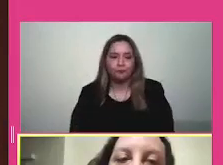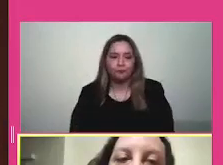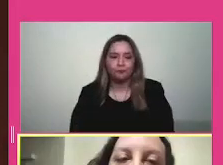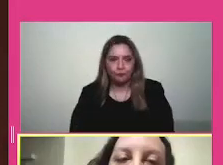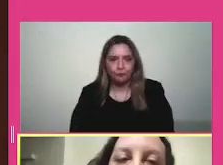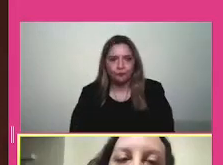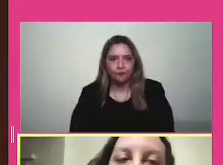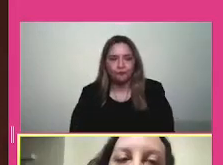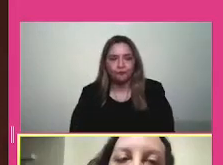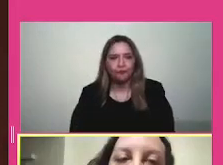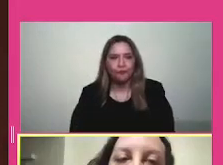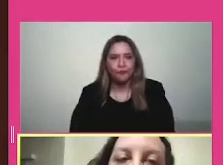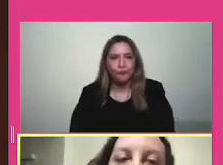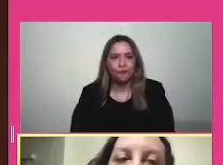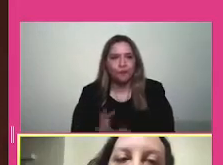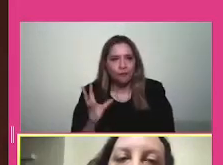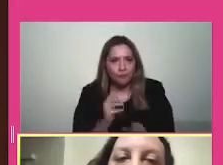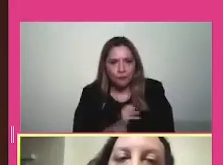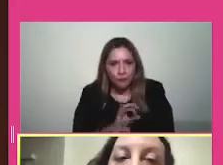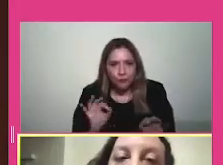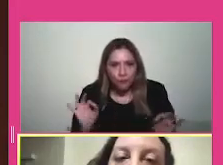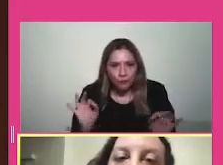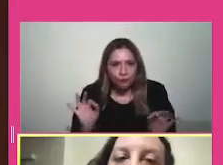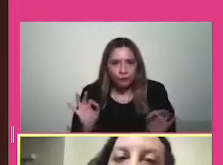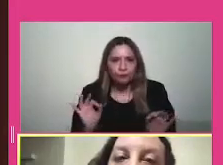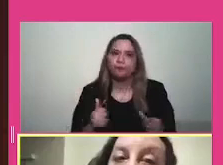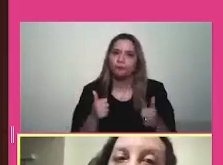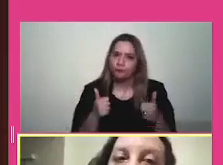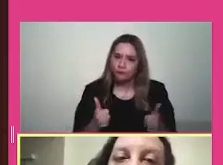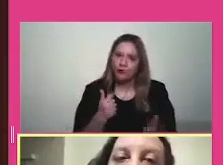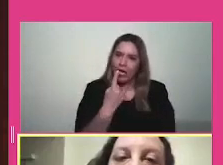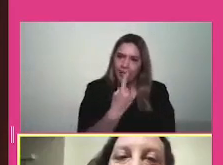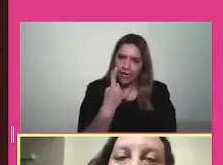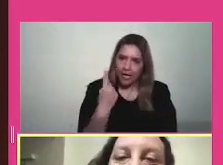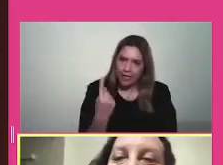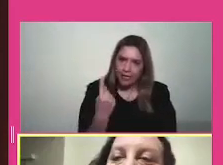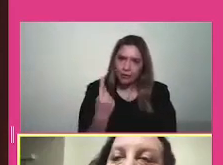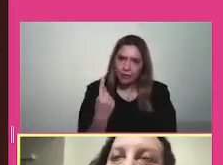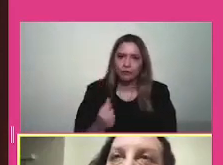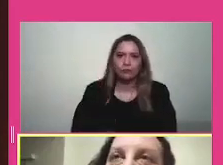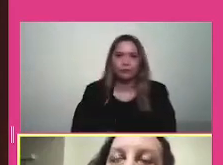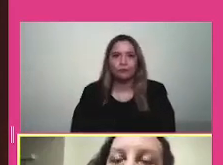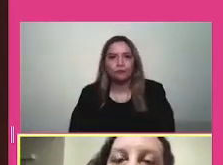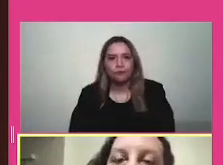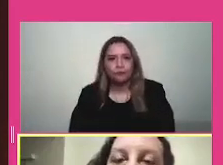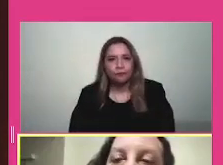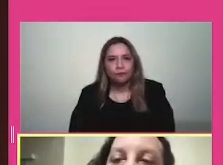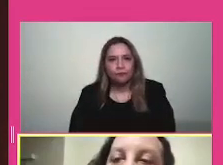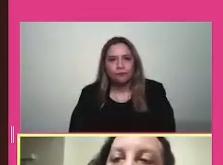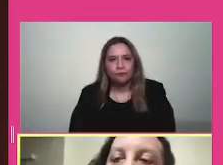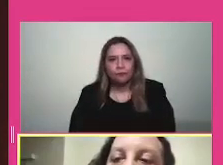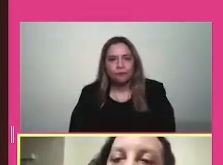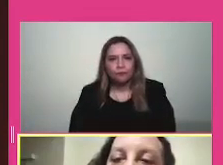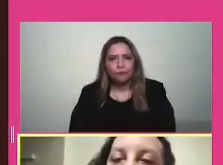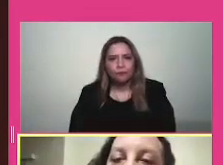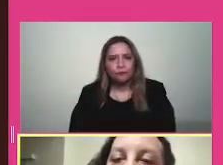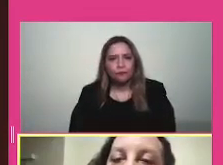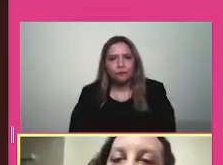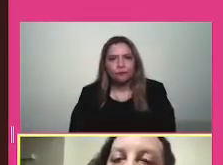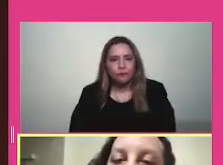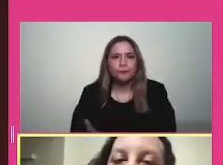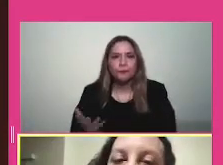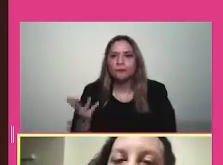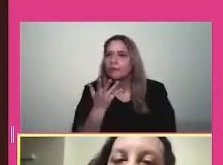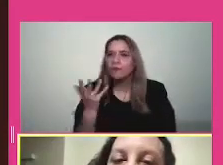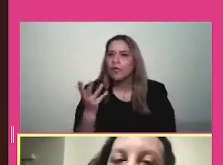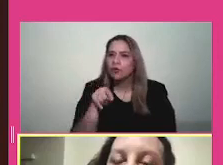Όπα, πετάχτηκε λίγο ψηλά. Ωραία, ένα και ένα. Yeah. Πηγαίνουν ίδια τα ζάρια. Προς τα πού θες να